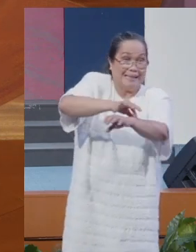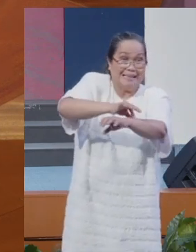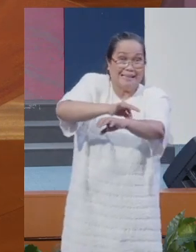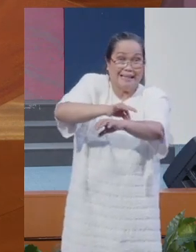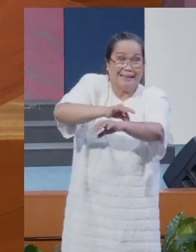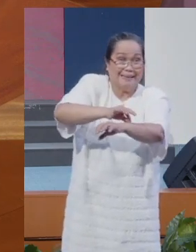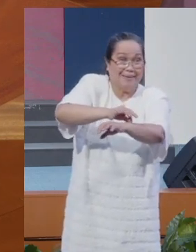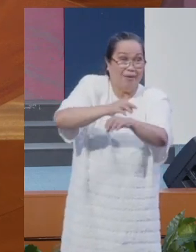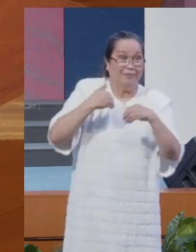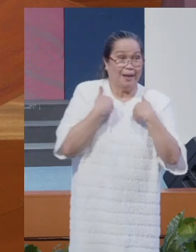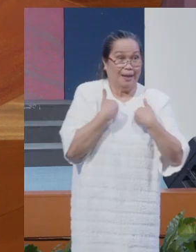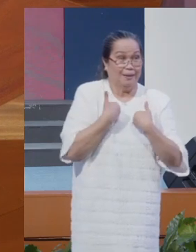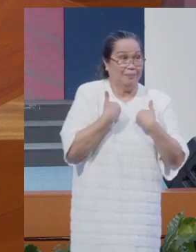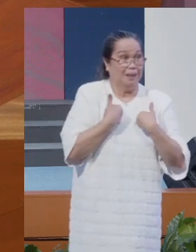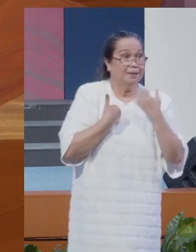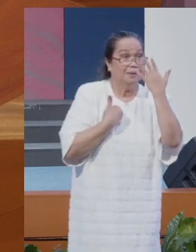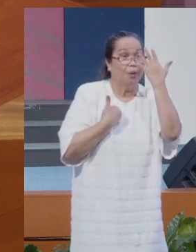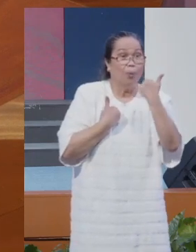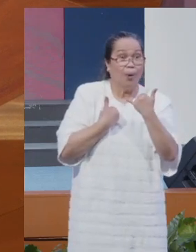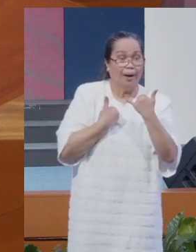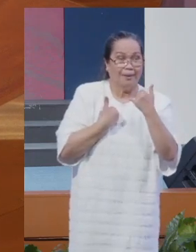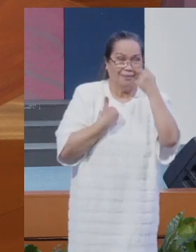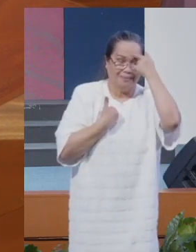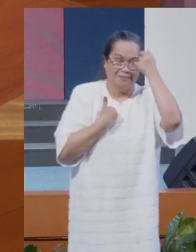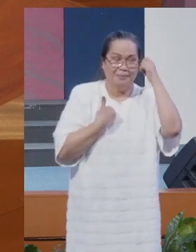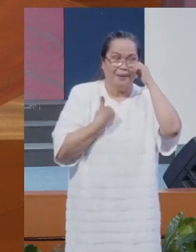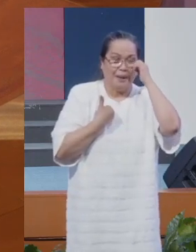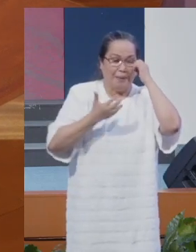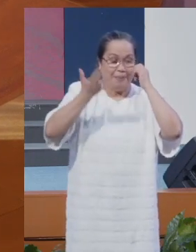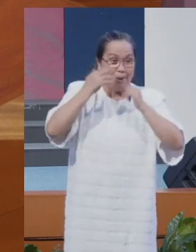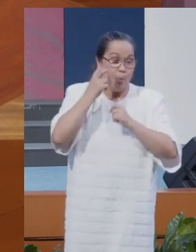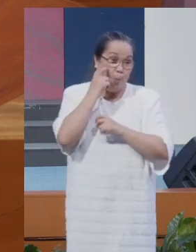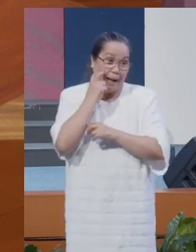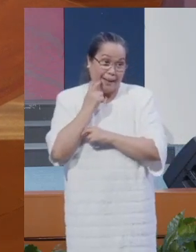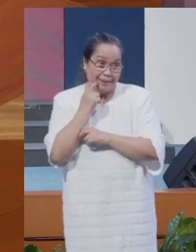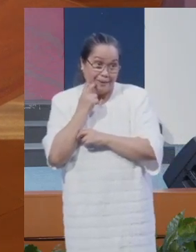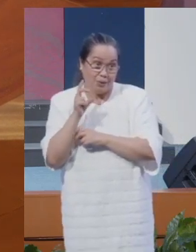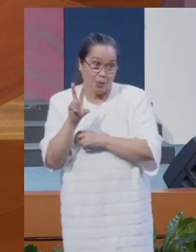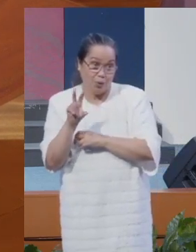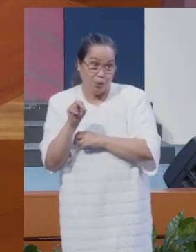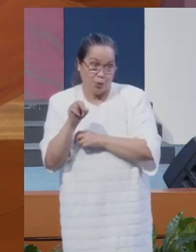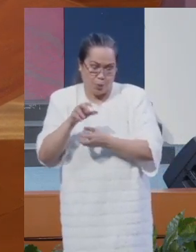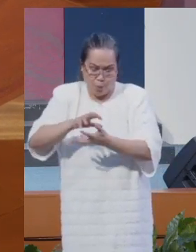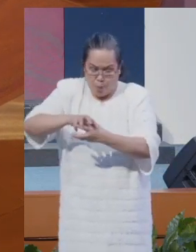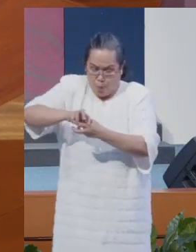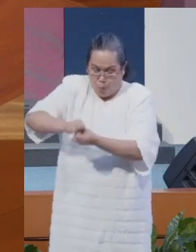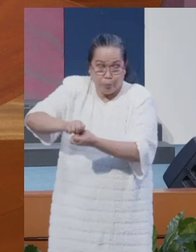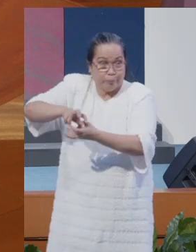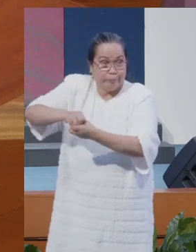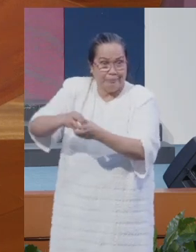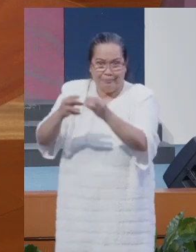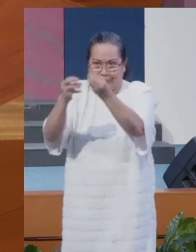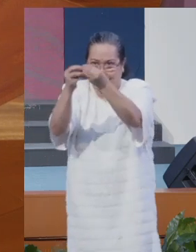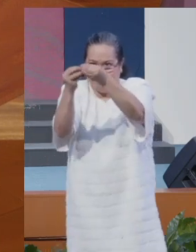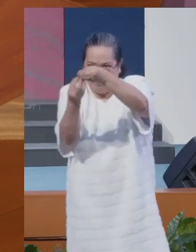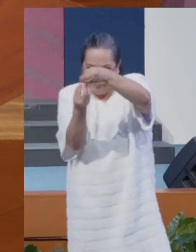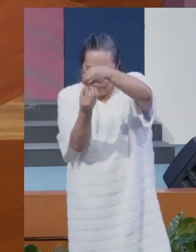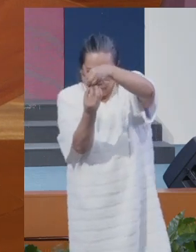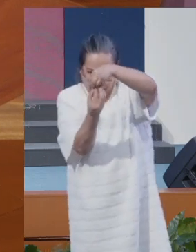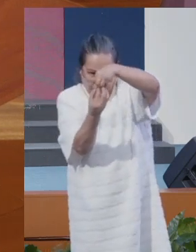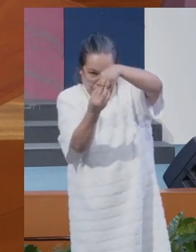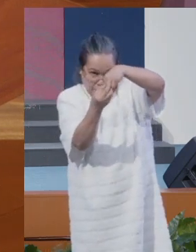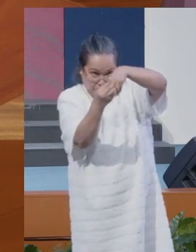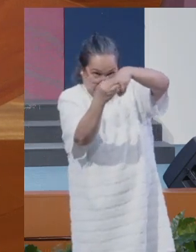alak. Bakit? Kasi ang ginagawa nila sa wine, na pinrest out nila from grape,